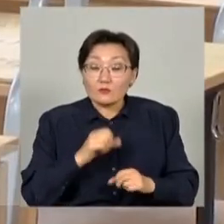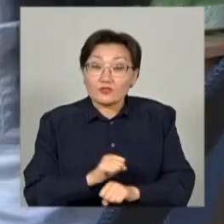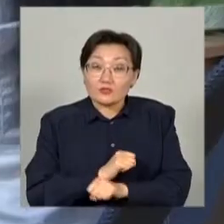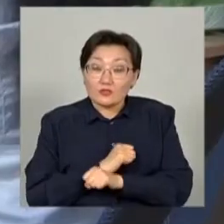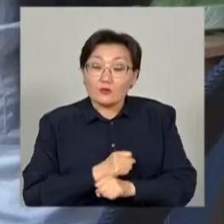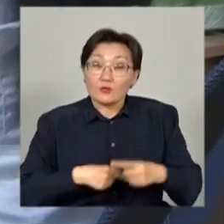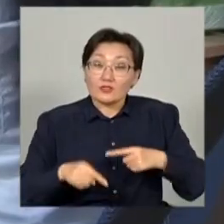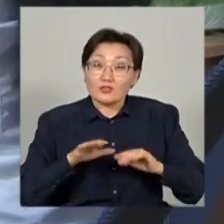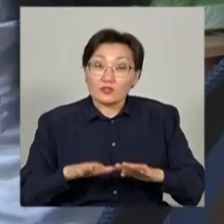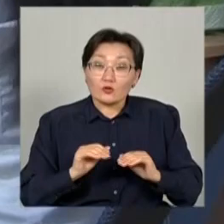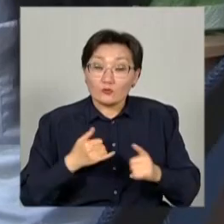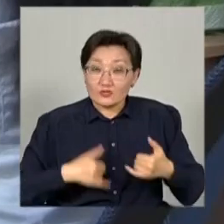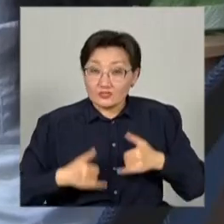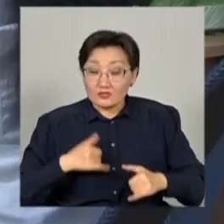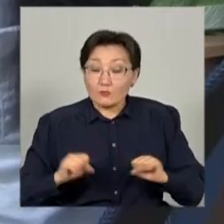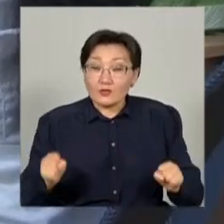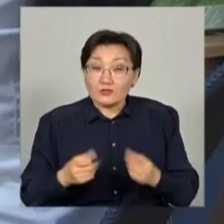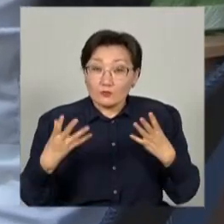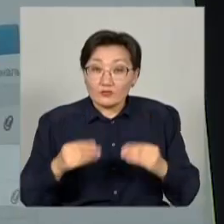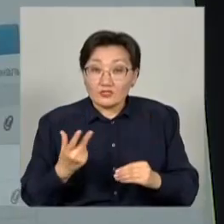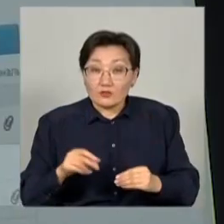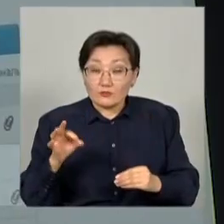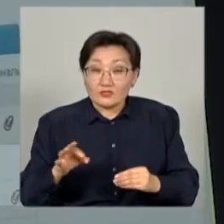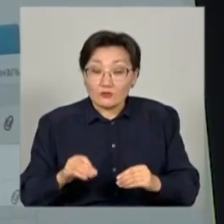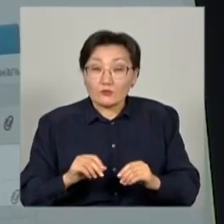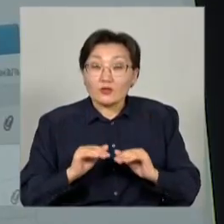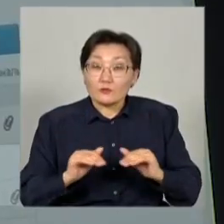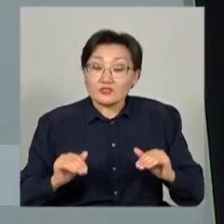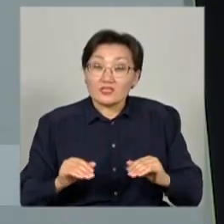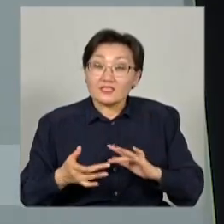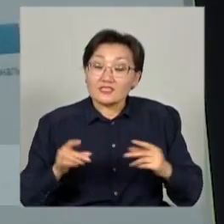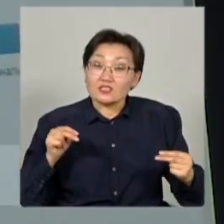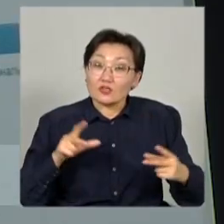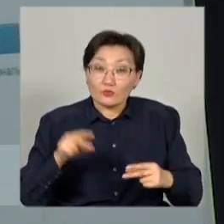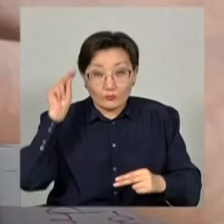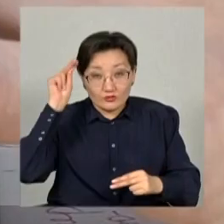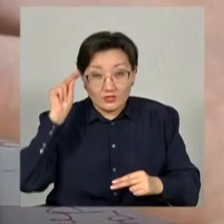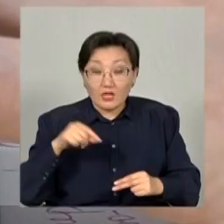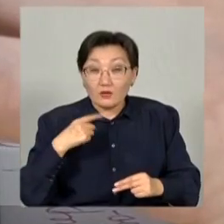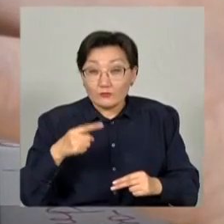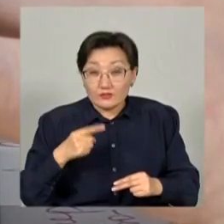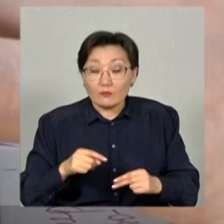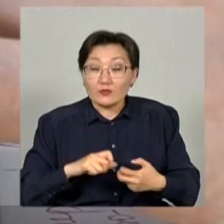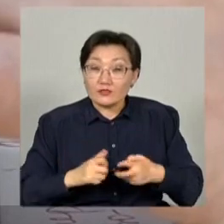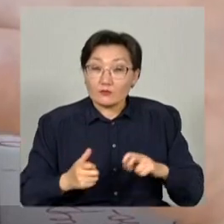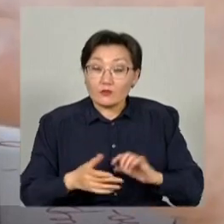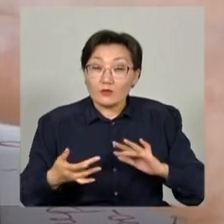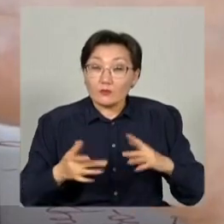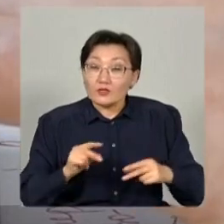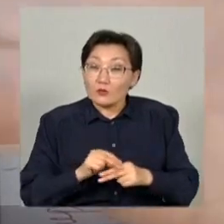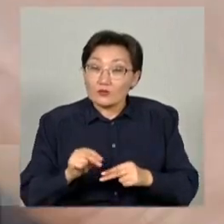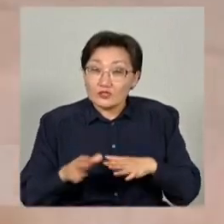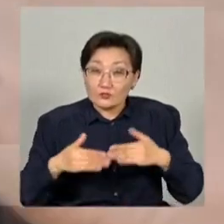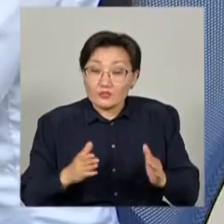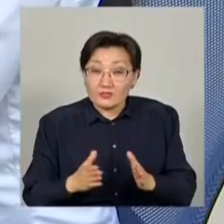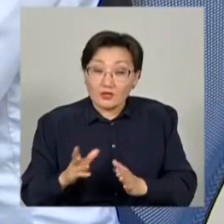школу вернулись только учителя. Из-за морозов по 30 градусов школьники учатся дистанционно. Педагоги говорят, что проблем с онлайн-обучением нет.